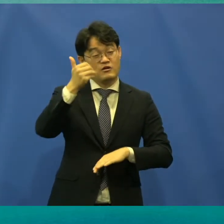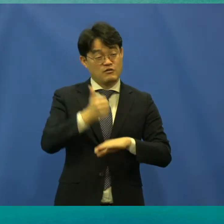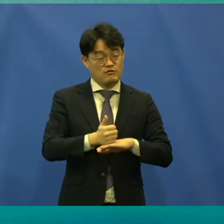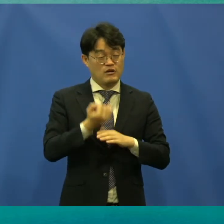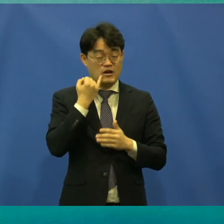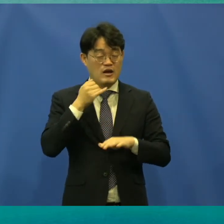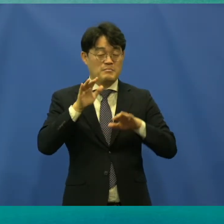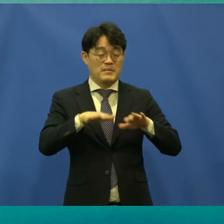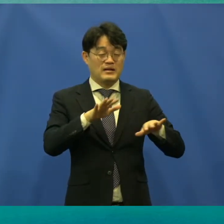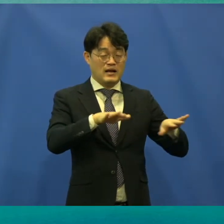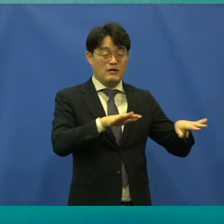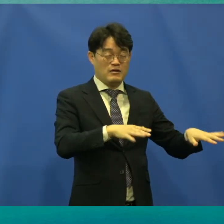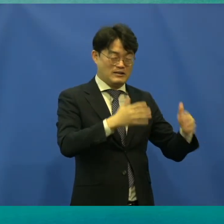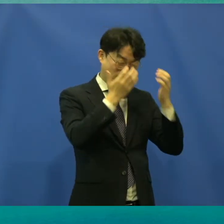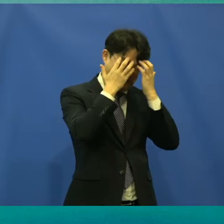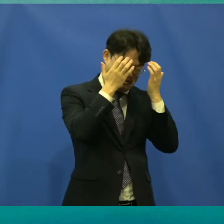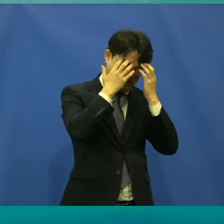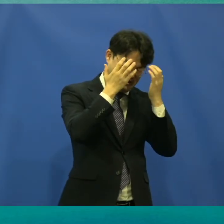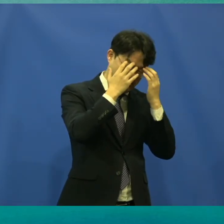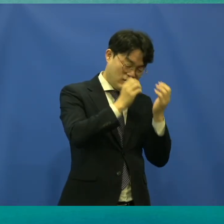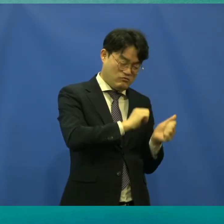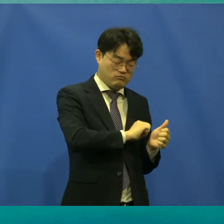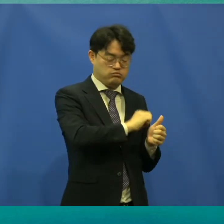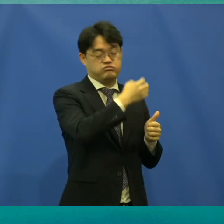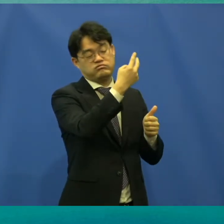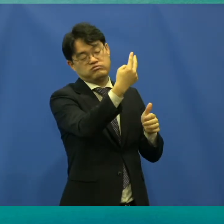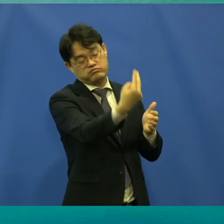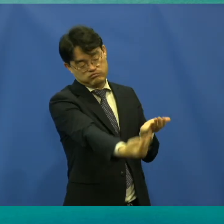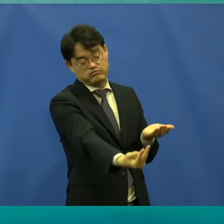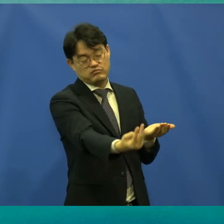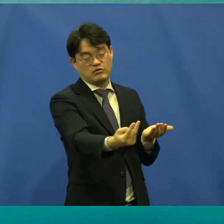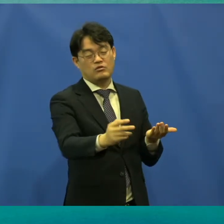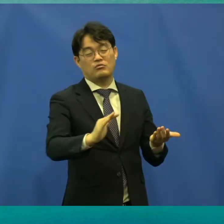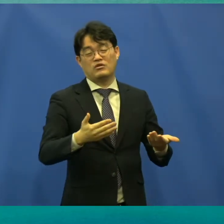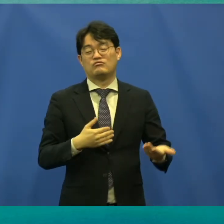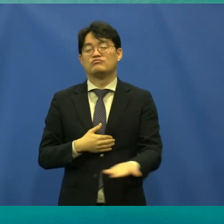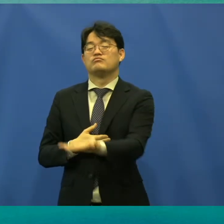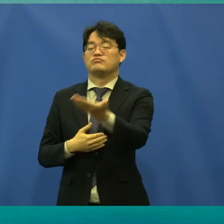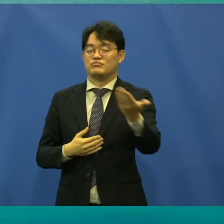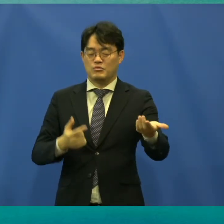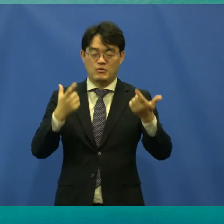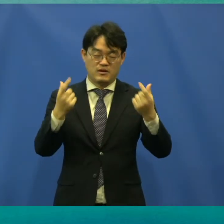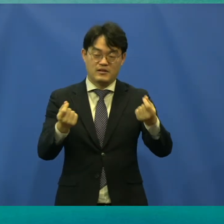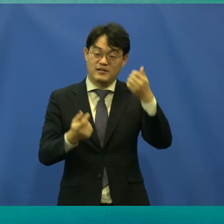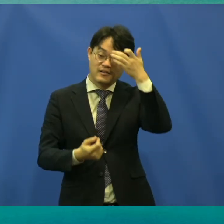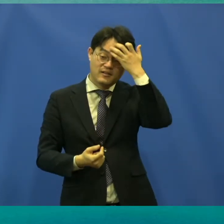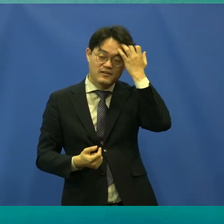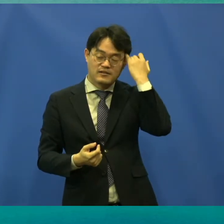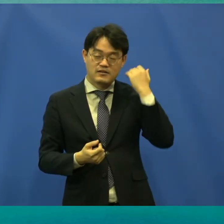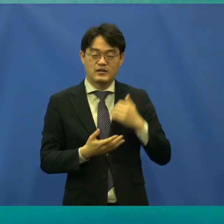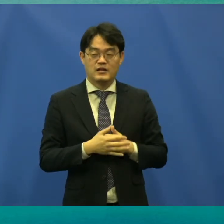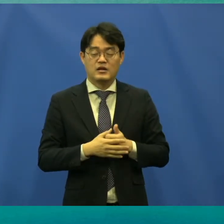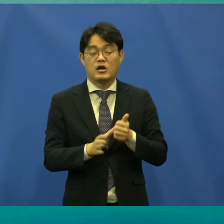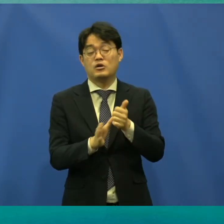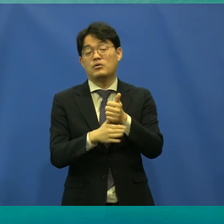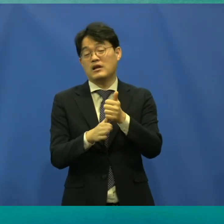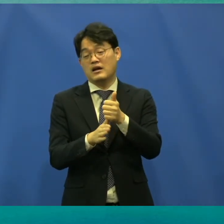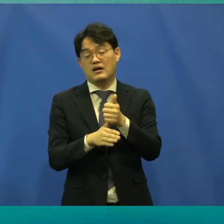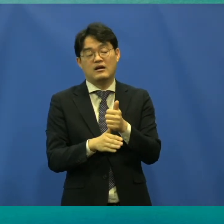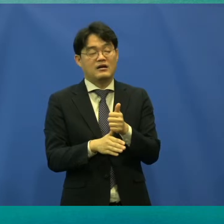것입니다. 자, 요나는 비로소 자신의 몸을 바다에 던지라고 외칩니다. 자기의 길을 포기한